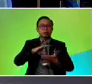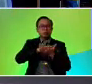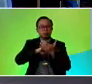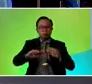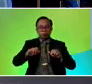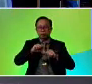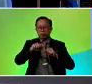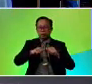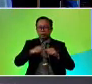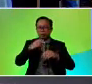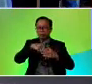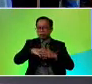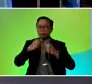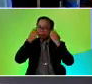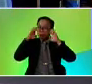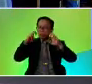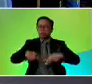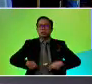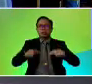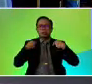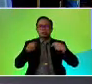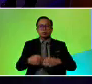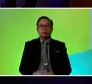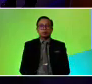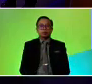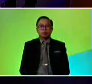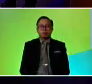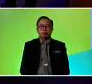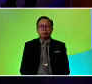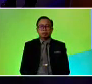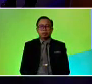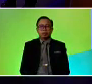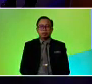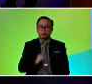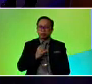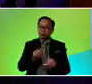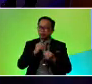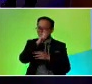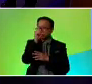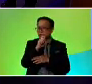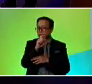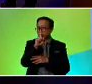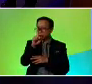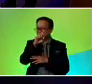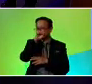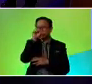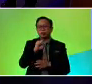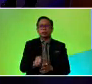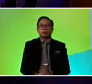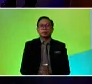kesenangan dalam hidup anti Insyaallah Oke saya enggak tanya soalnya boleh ah satu